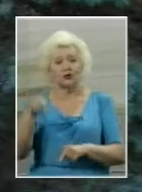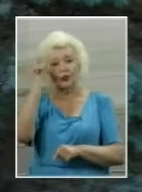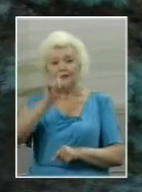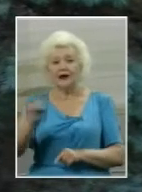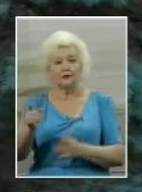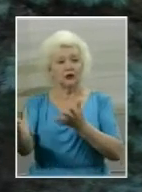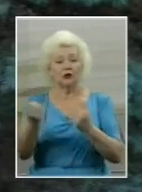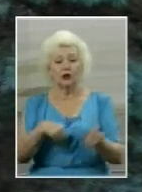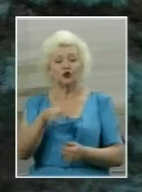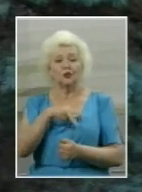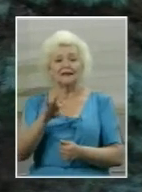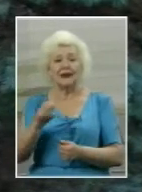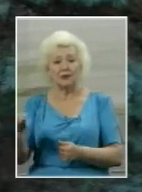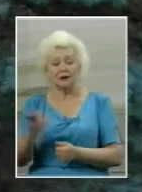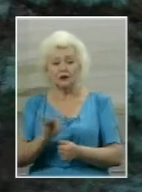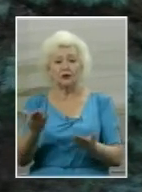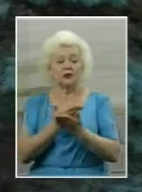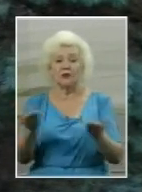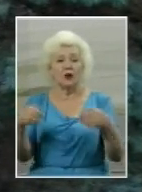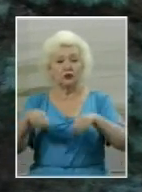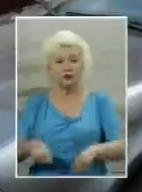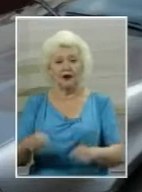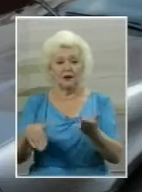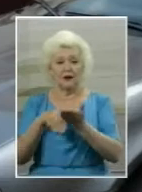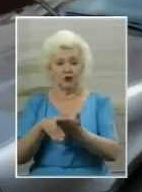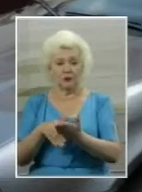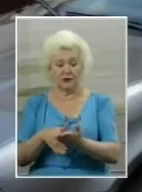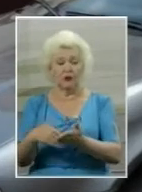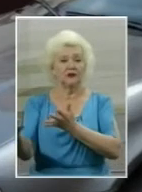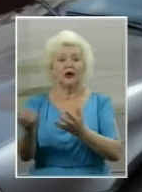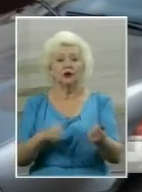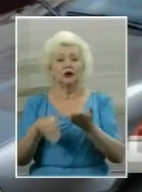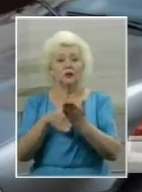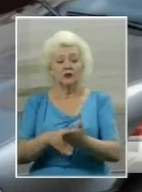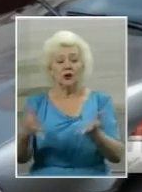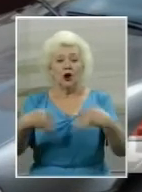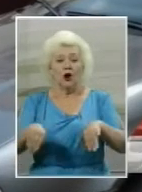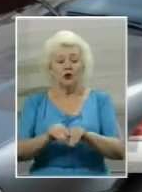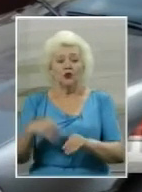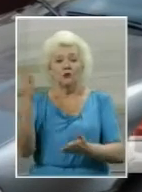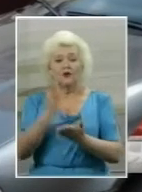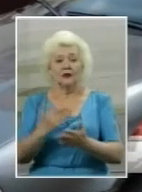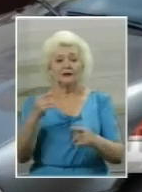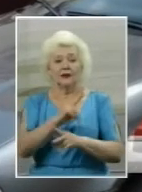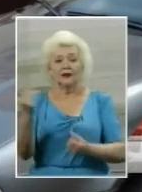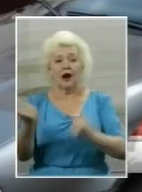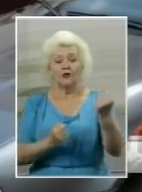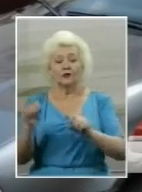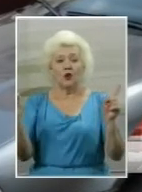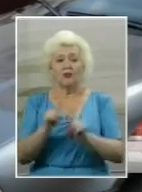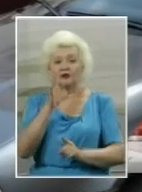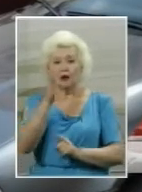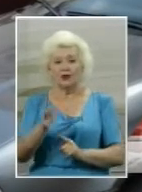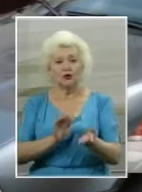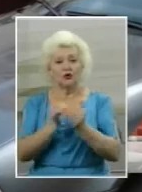не отримують стипендію, такі особи також не мають права на субсидію. Не отримують субсидію родини, у власності яких є автомобіль менше 5